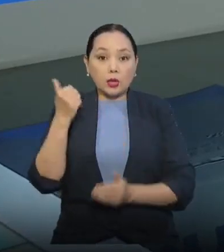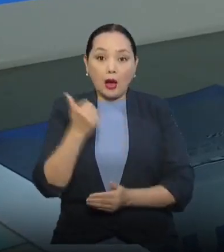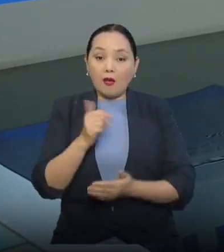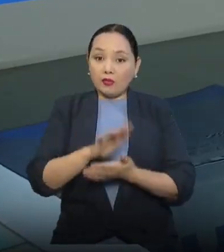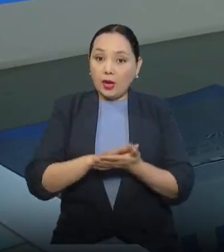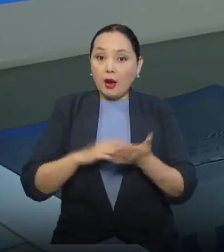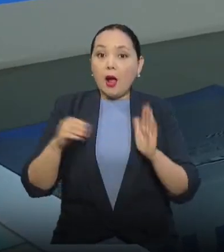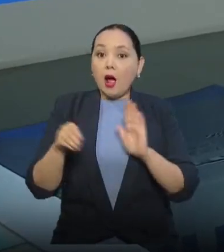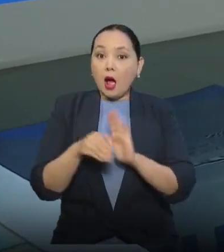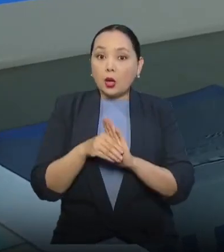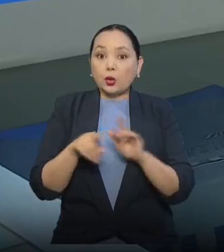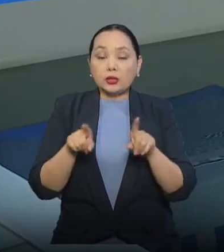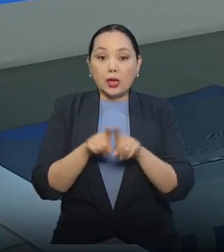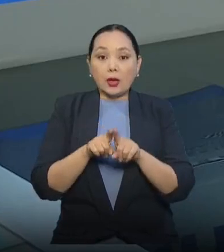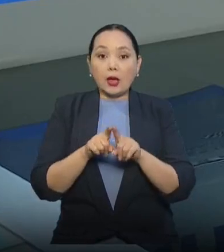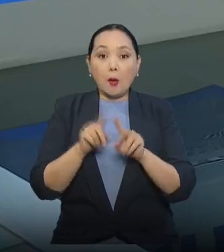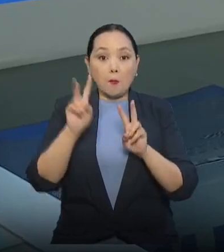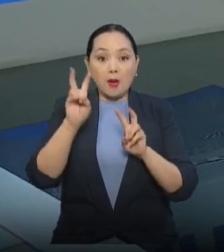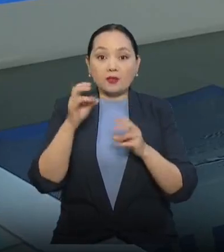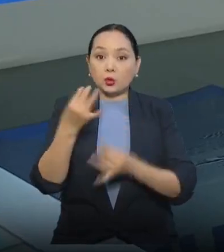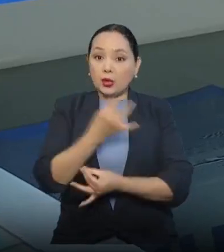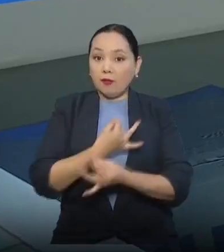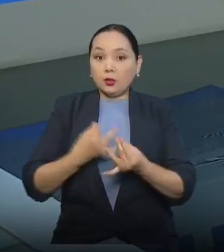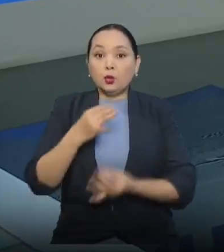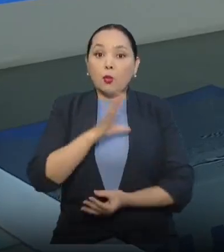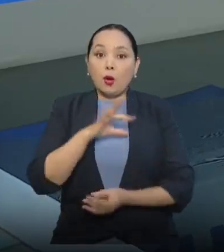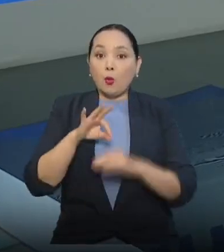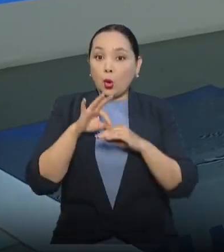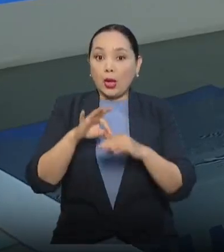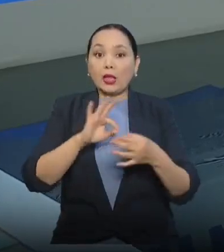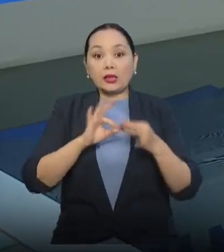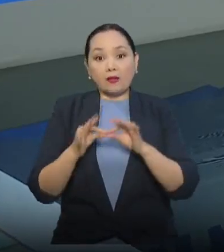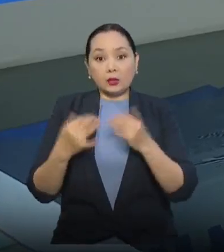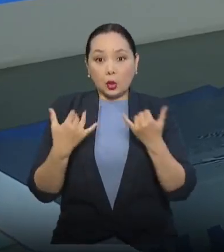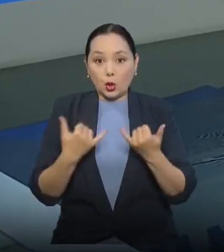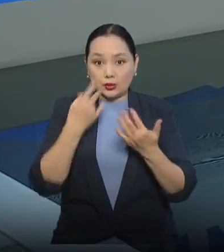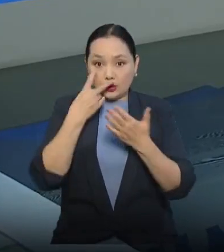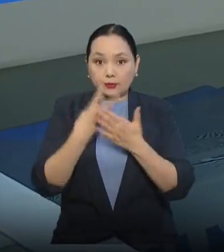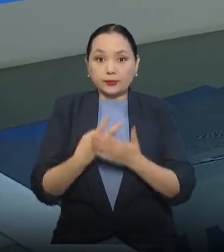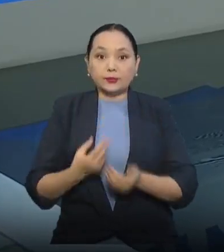doirasida korrupsiya rivojlanishimizga to'siq mavzusida davra suhbati bo'lib o'tdi. Tafsilotlar hozirgi lavhamizda.